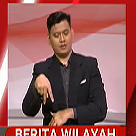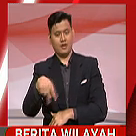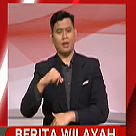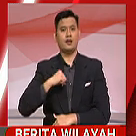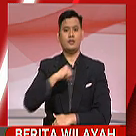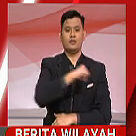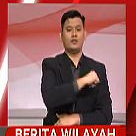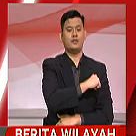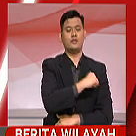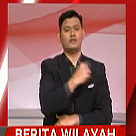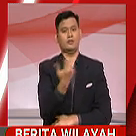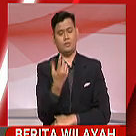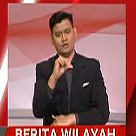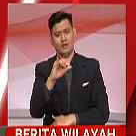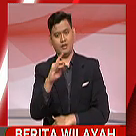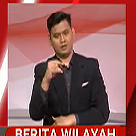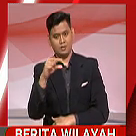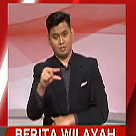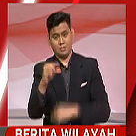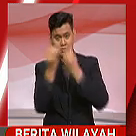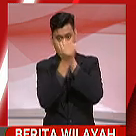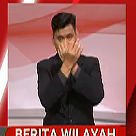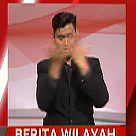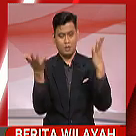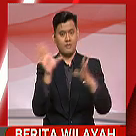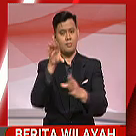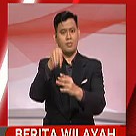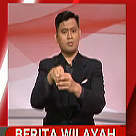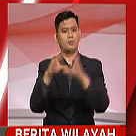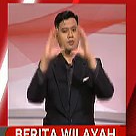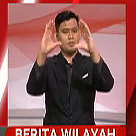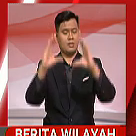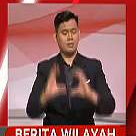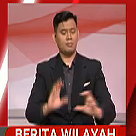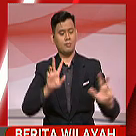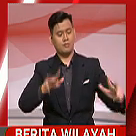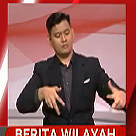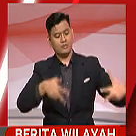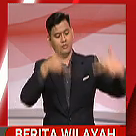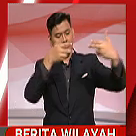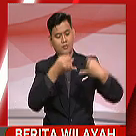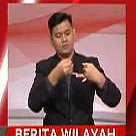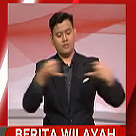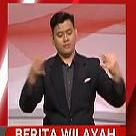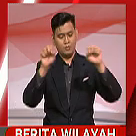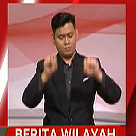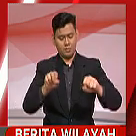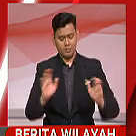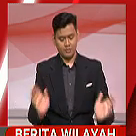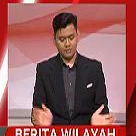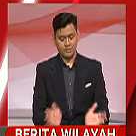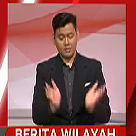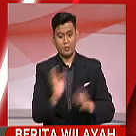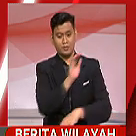dilantik Dr. Ali Akbar Gulasan berkata, ia termasuk pendekatan secara dalam talian yang dilihat dapat menyemarakkan dan